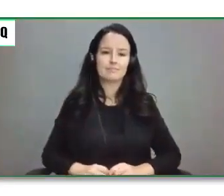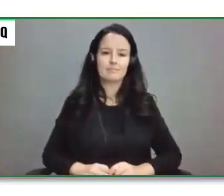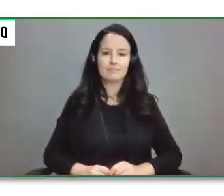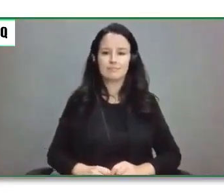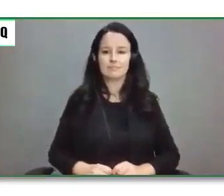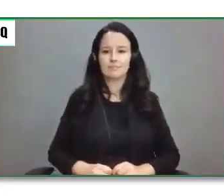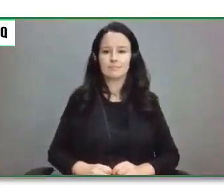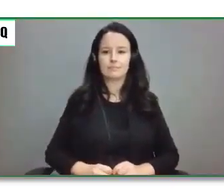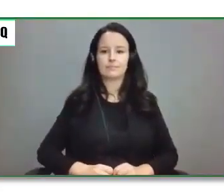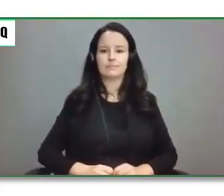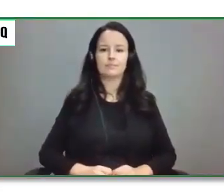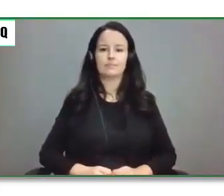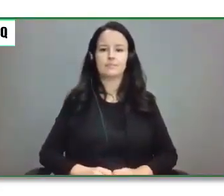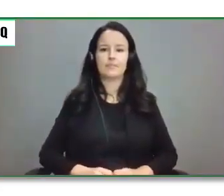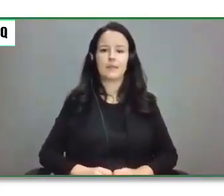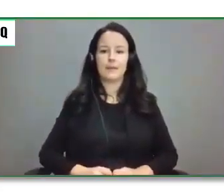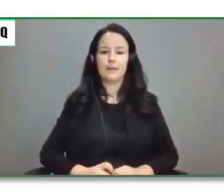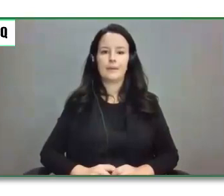Donc,